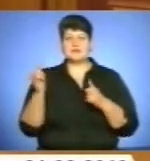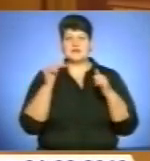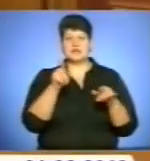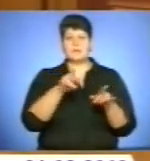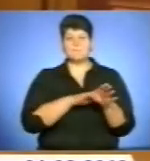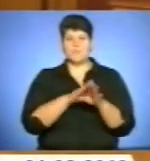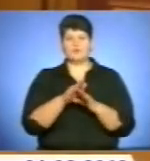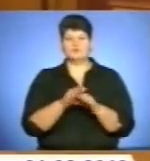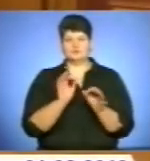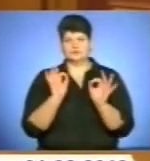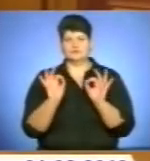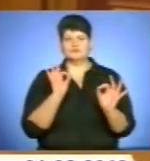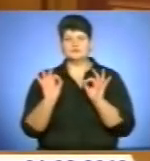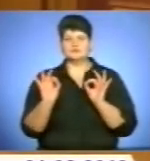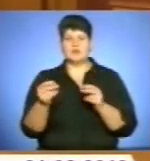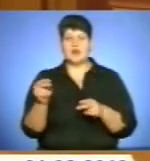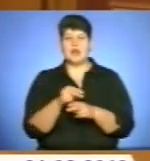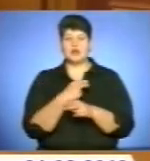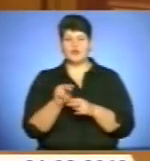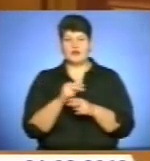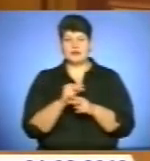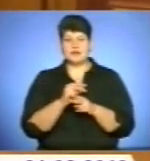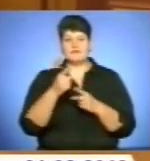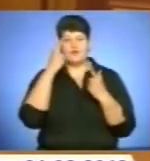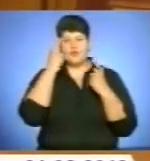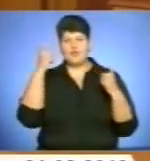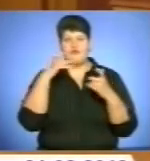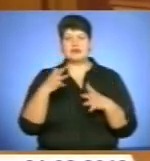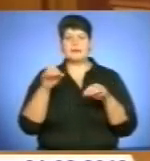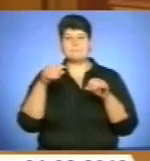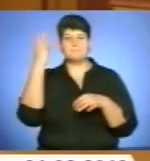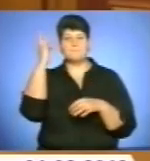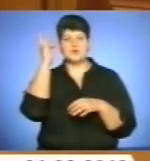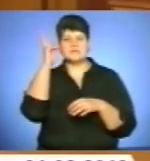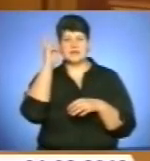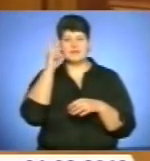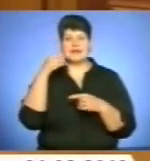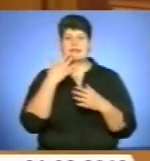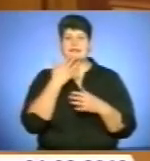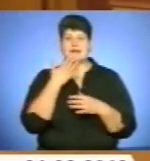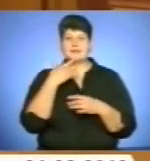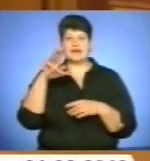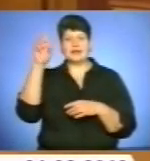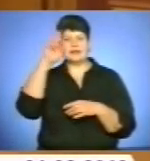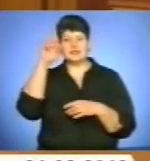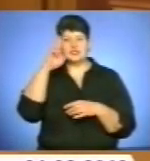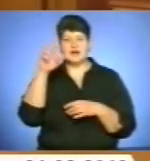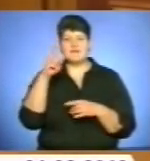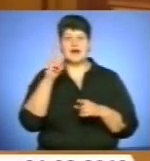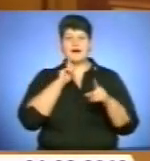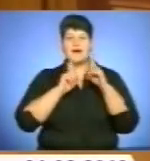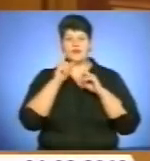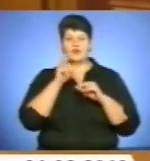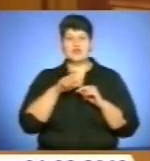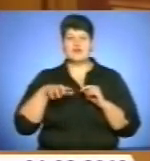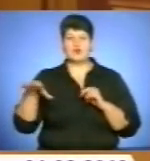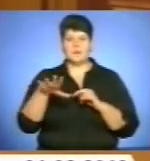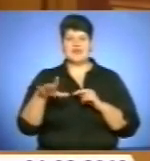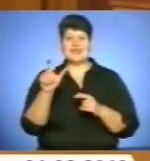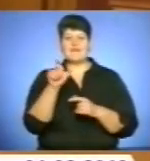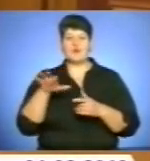лікування. Поінформувати послів іноземних держав, Парламентську асамблею Ради Європи, Європарламент, Раду Європи, Європейський